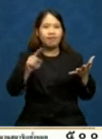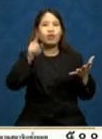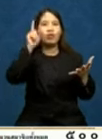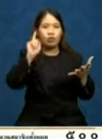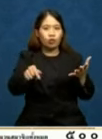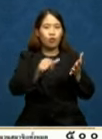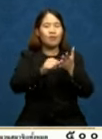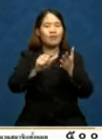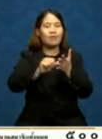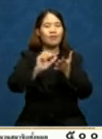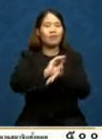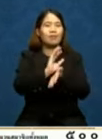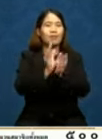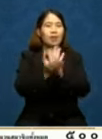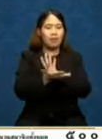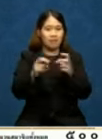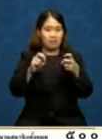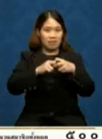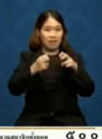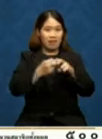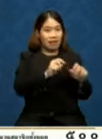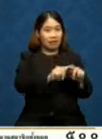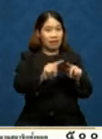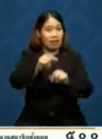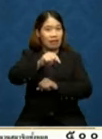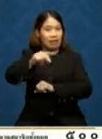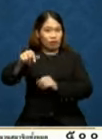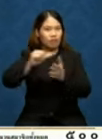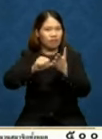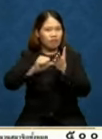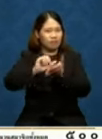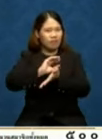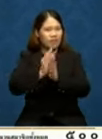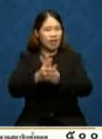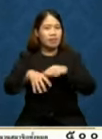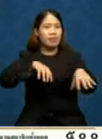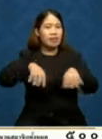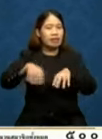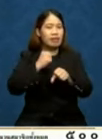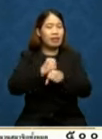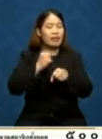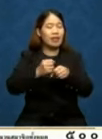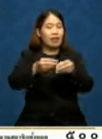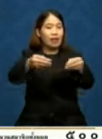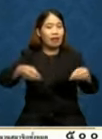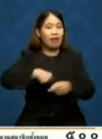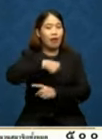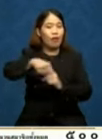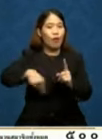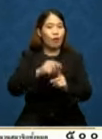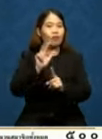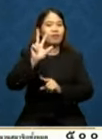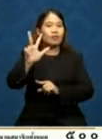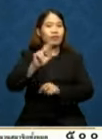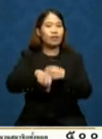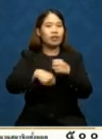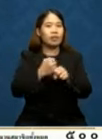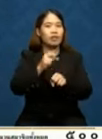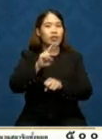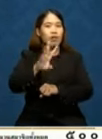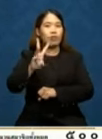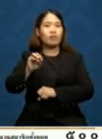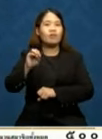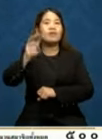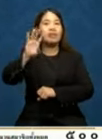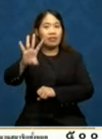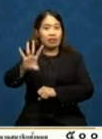องปรับแก้ไขปัญหาเหล่านี้นะคะแล้วก็มีการจัดทำรายงานรอบที่3ตั้งแต่ปี2564จ